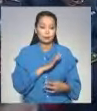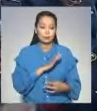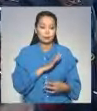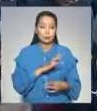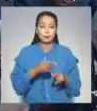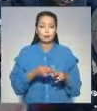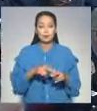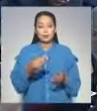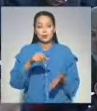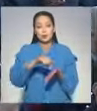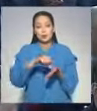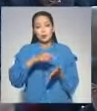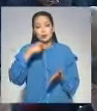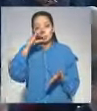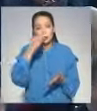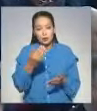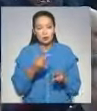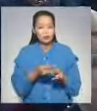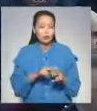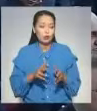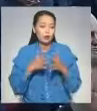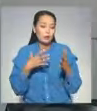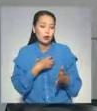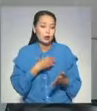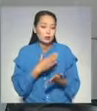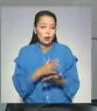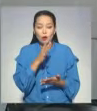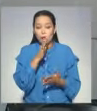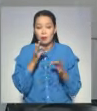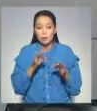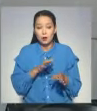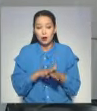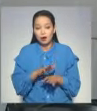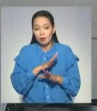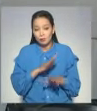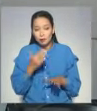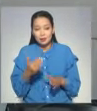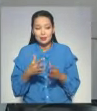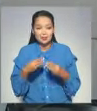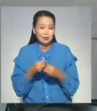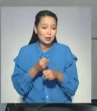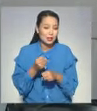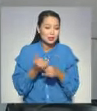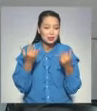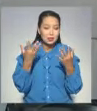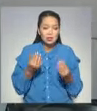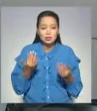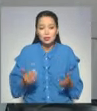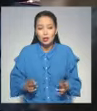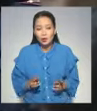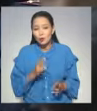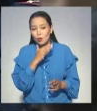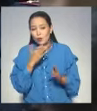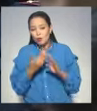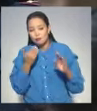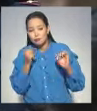Бұл жерде учаскелік инспекторлар шешуші рөл атқарады. Уақытылы шаралар қабылданса, отбасылық және тұрмыстық ұрыс керіс кезінде жасалған қылмыстардың көпшілігін алдын